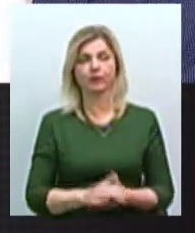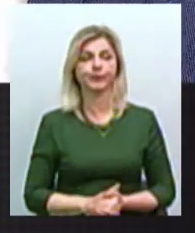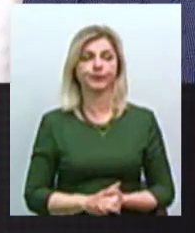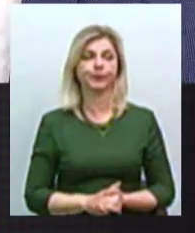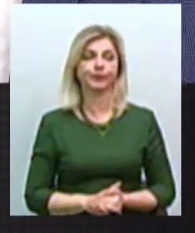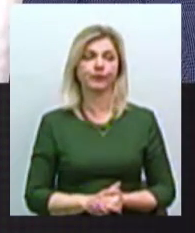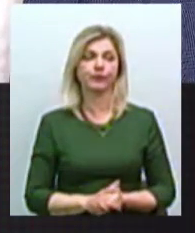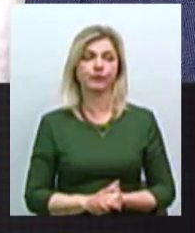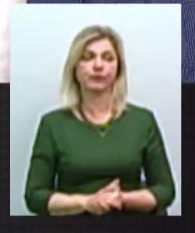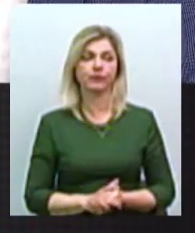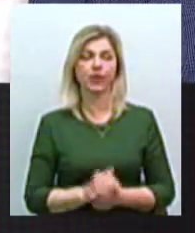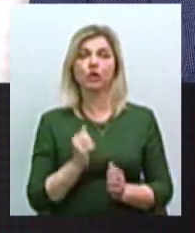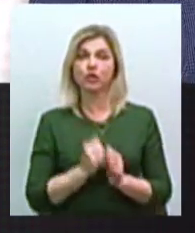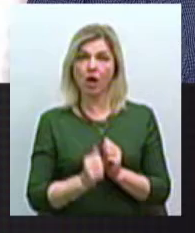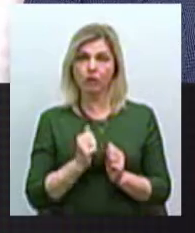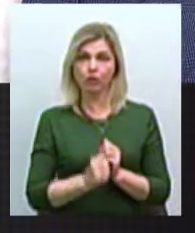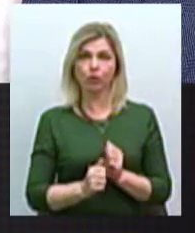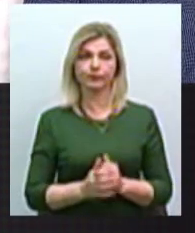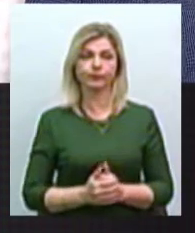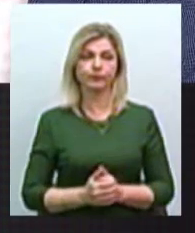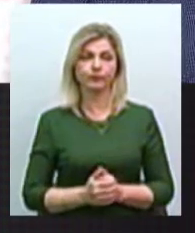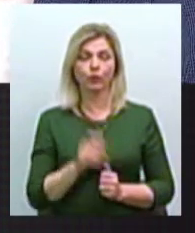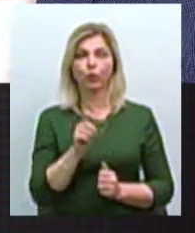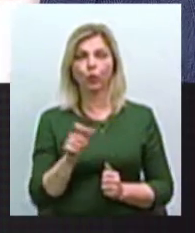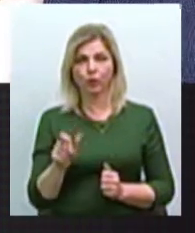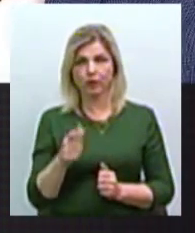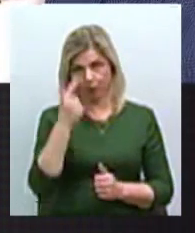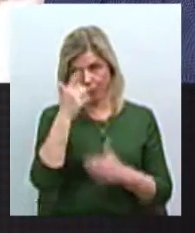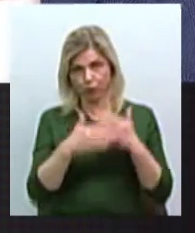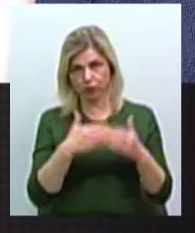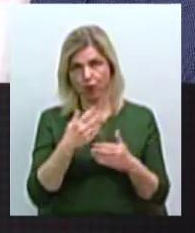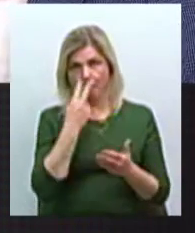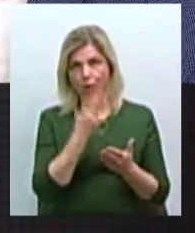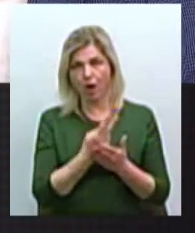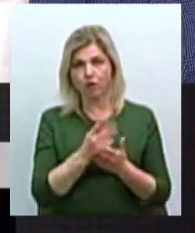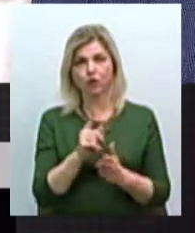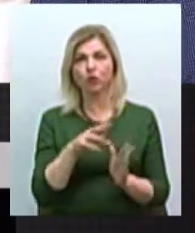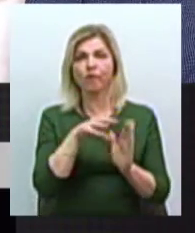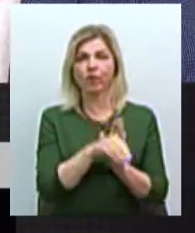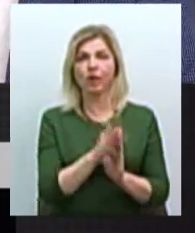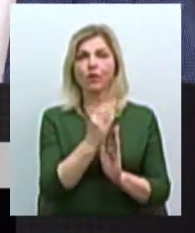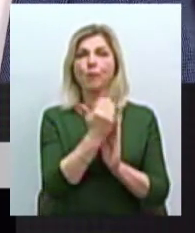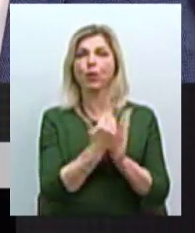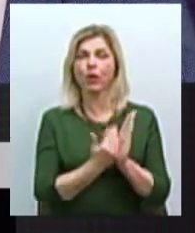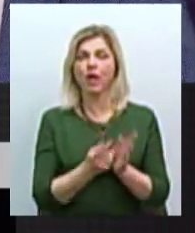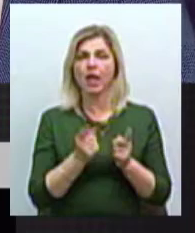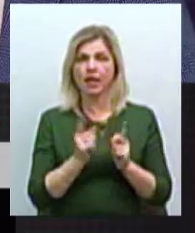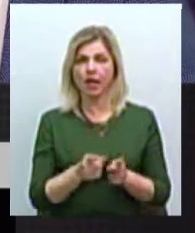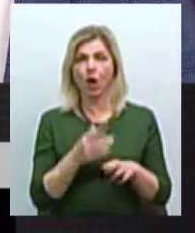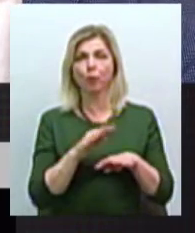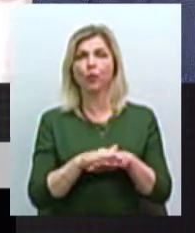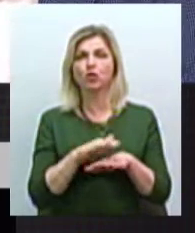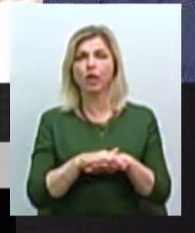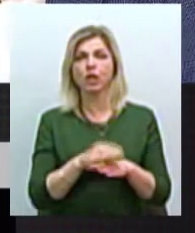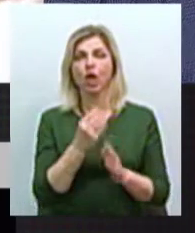за питання. Отут дуже часто люди плутають показники, які закладені у програми, з реальним бюджетним розписом. Тому